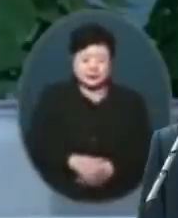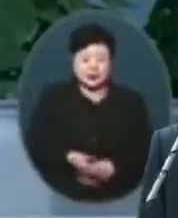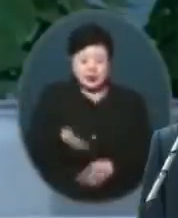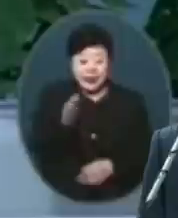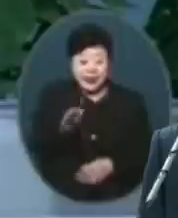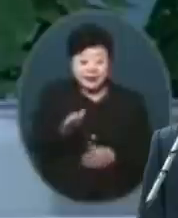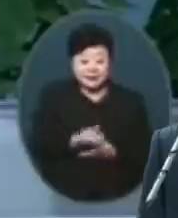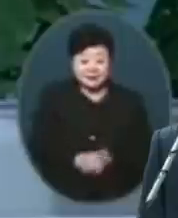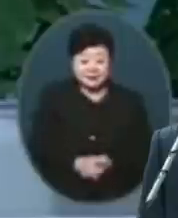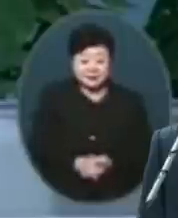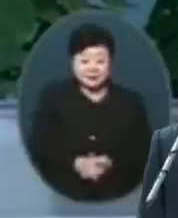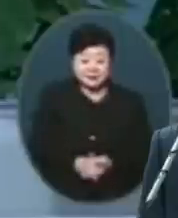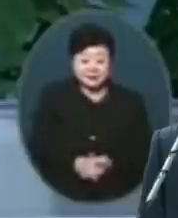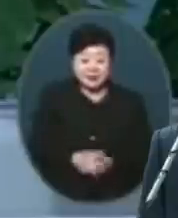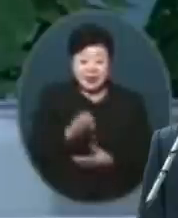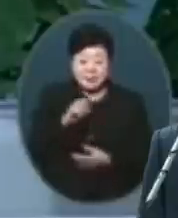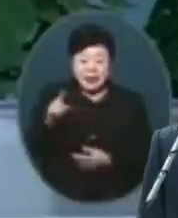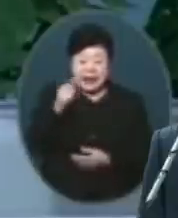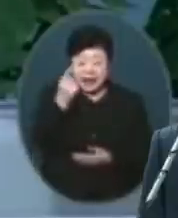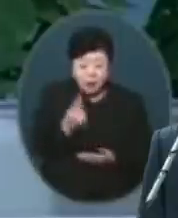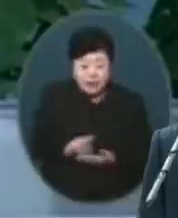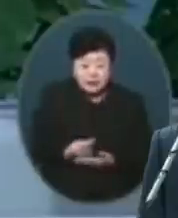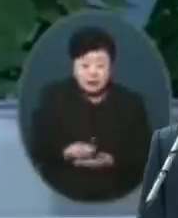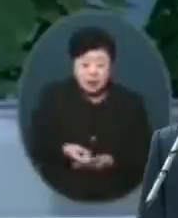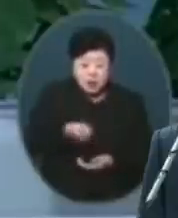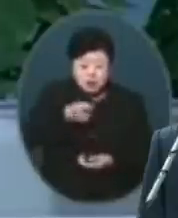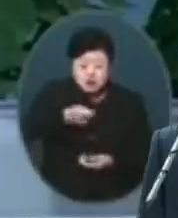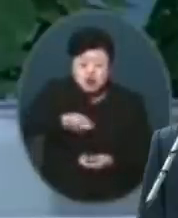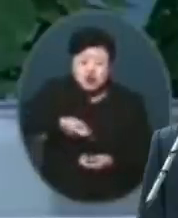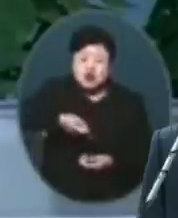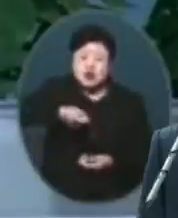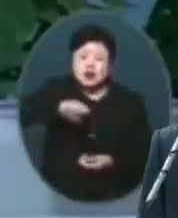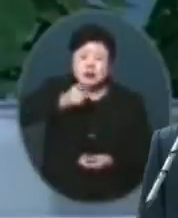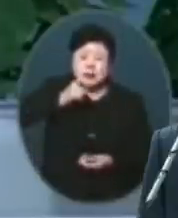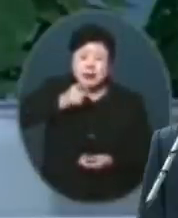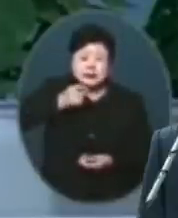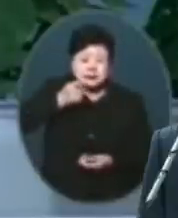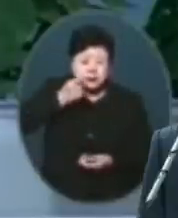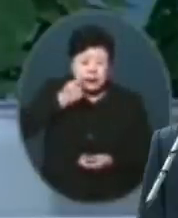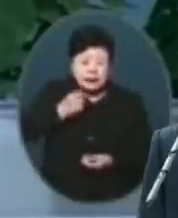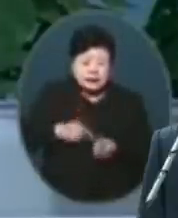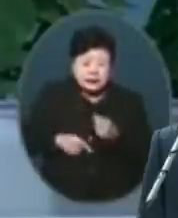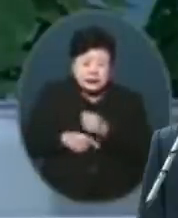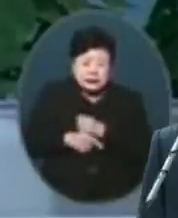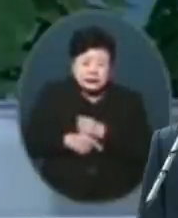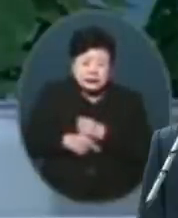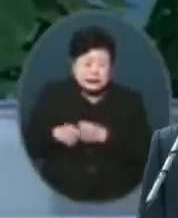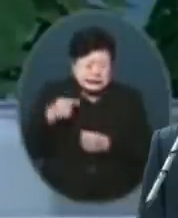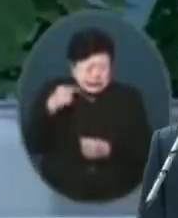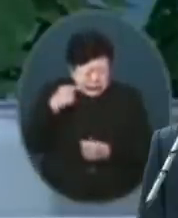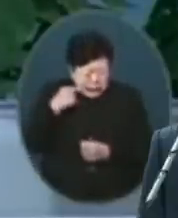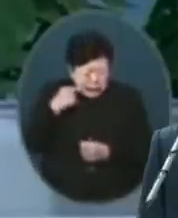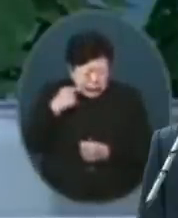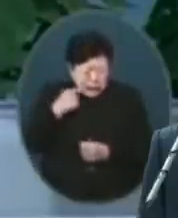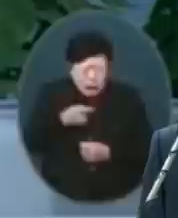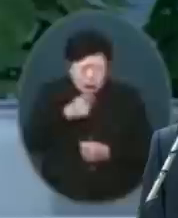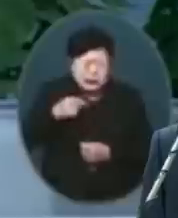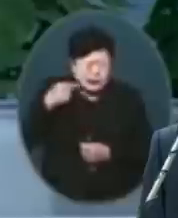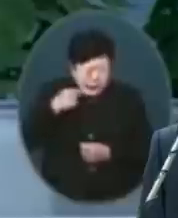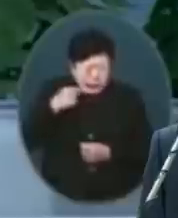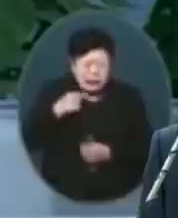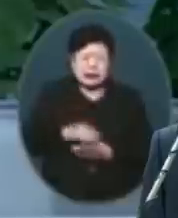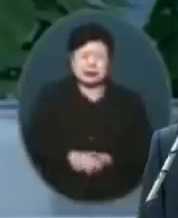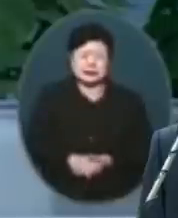그런데 마라에 이르러서 그곳에 물을 마시지 못한 것은 물이 있어서 마시지